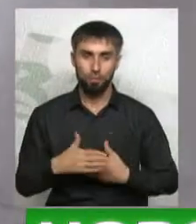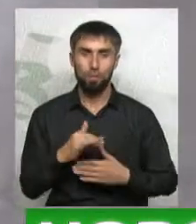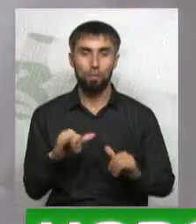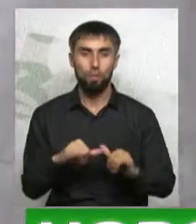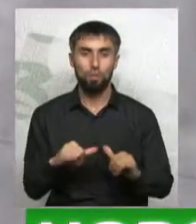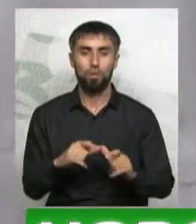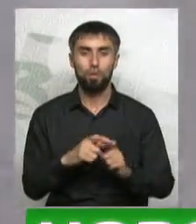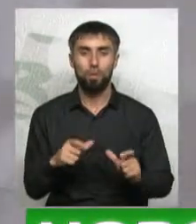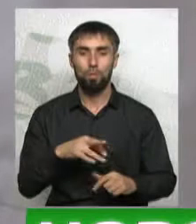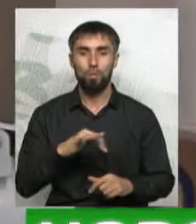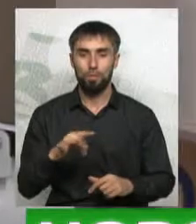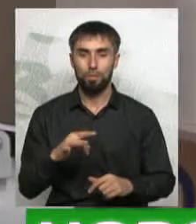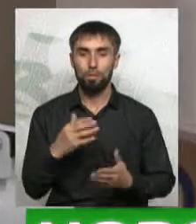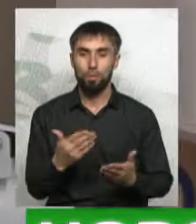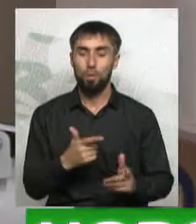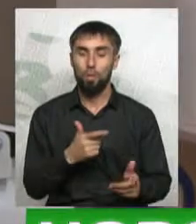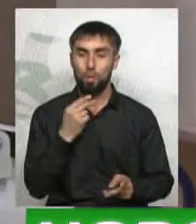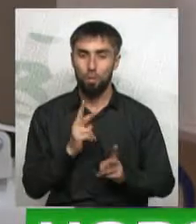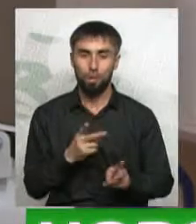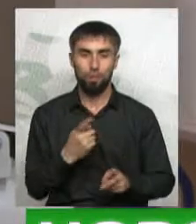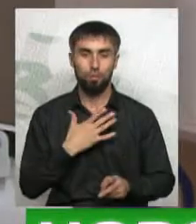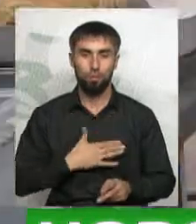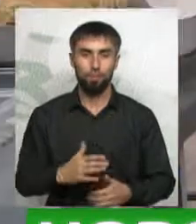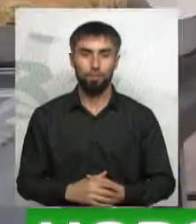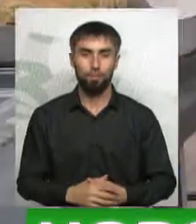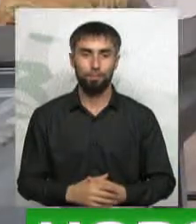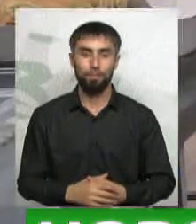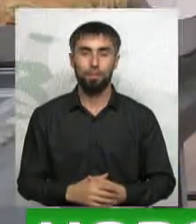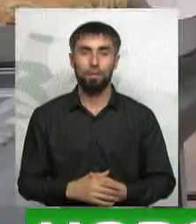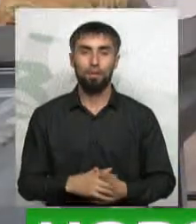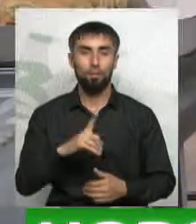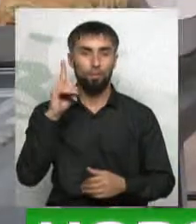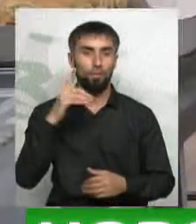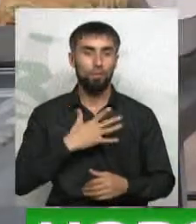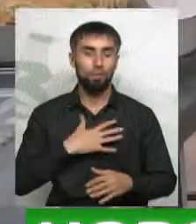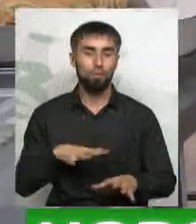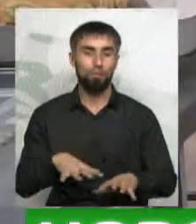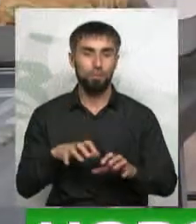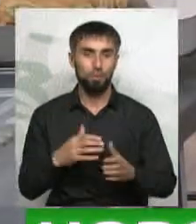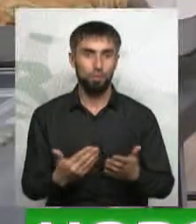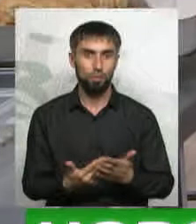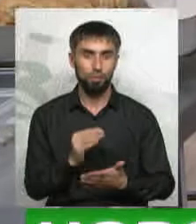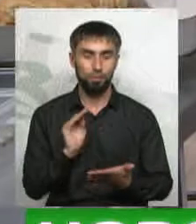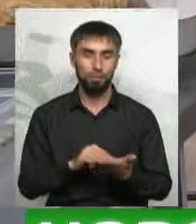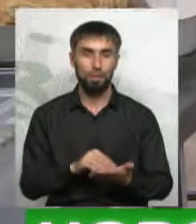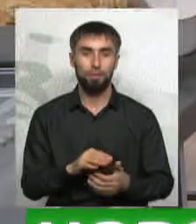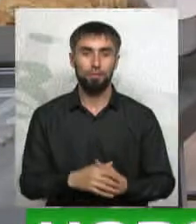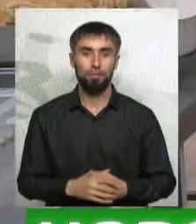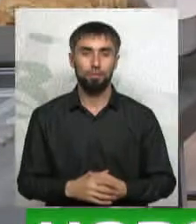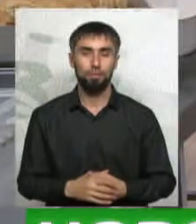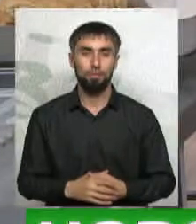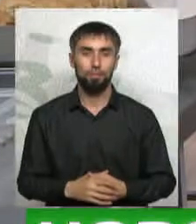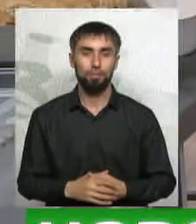столовой школы повара. Теперь готовить одно удовольствие. Вентиляция у нас новая, вытяжки